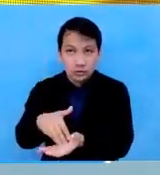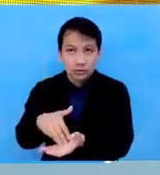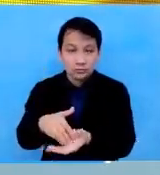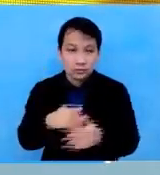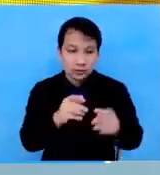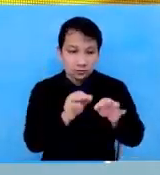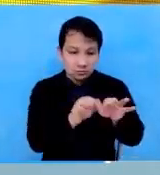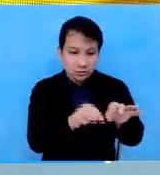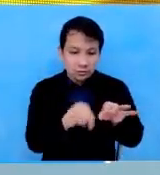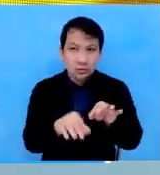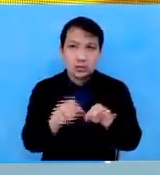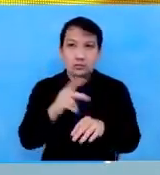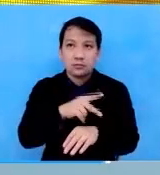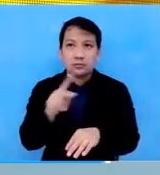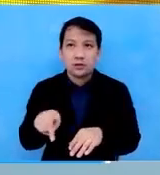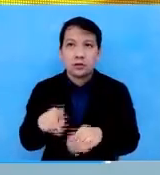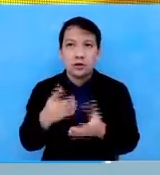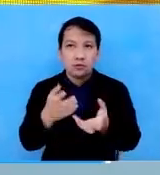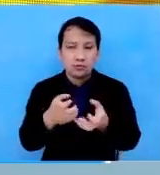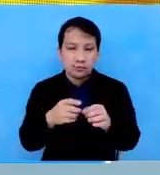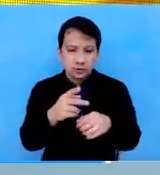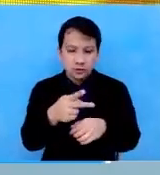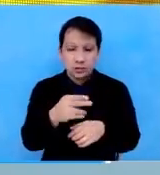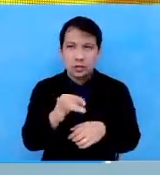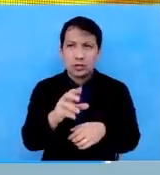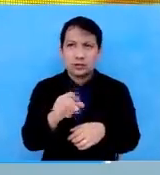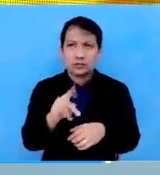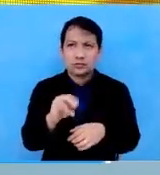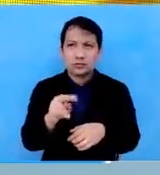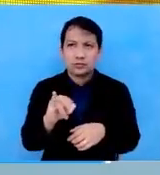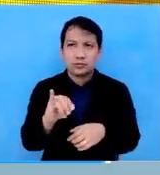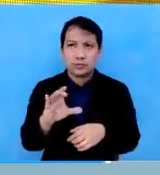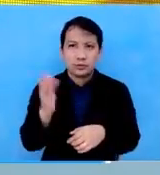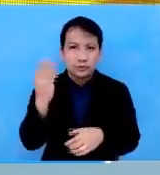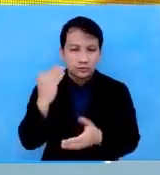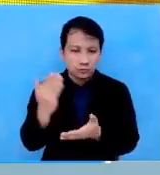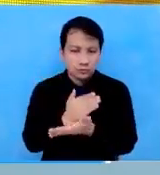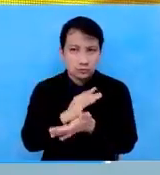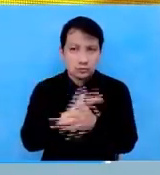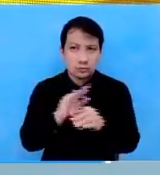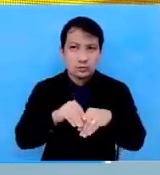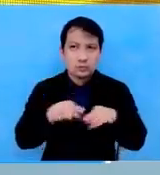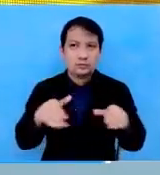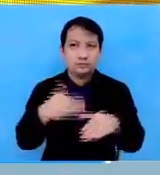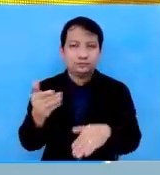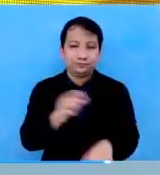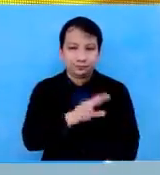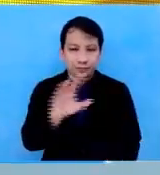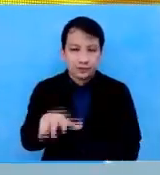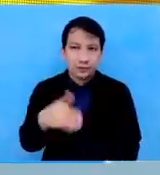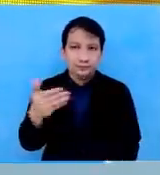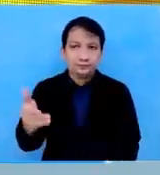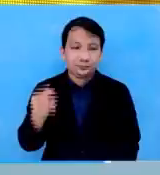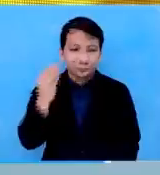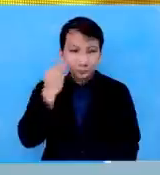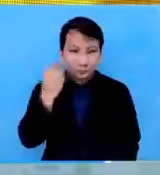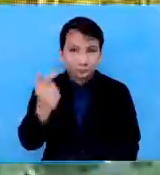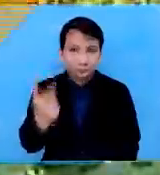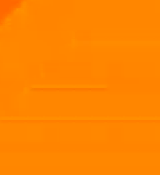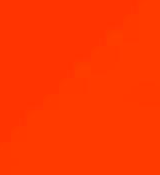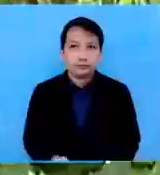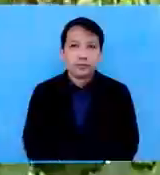Pampanga na nawili sa hydroponics farming nito lamang pandemya. Nasa frontline ng balitang yan, Simon Guantes.